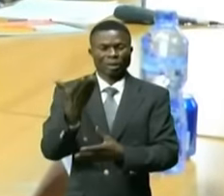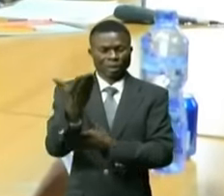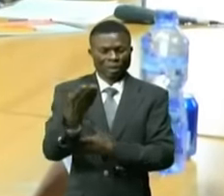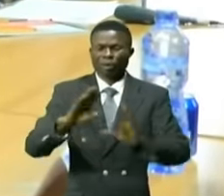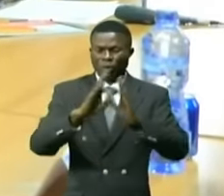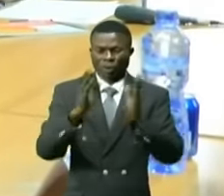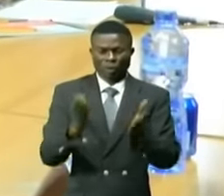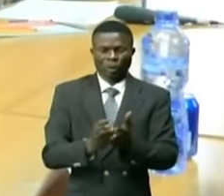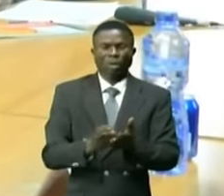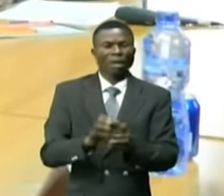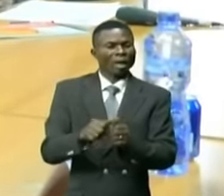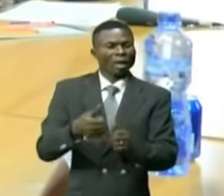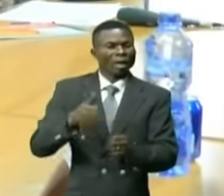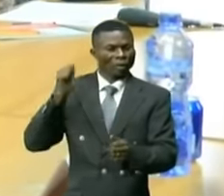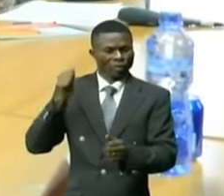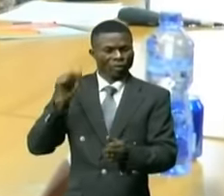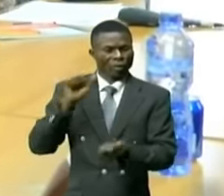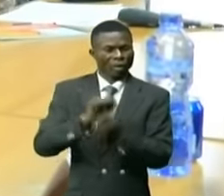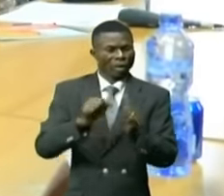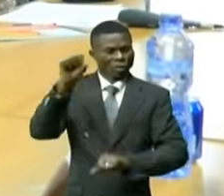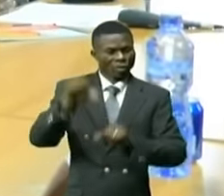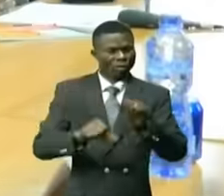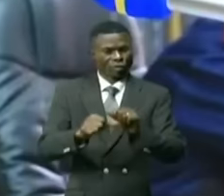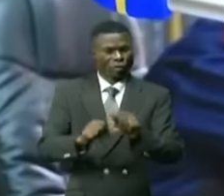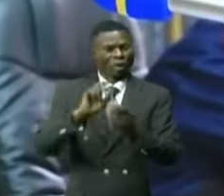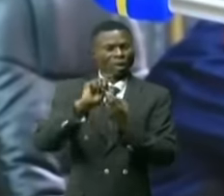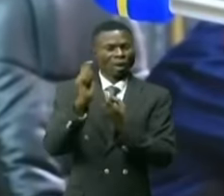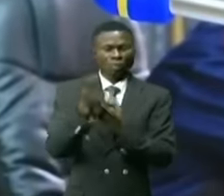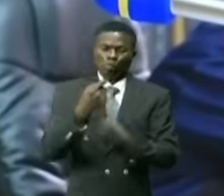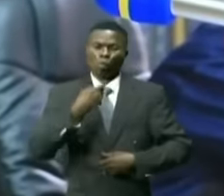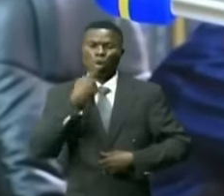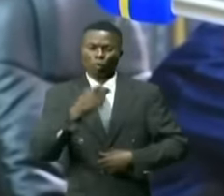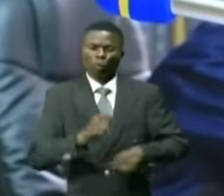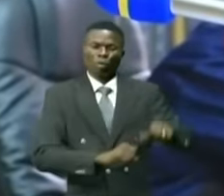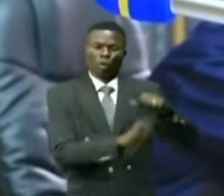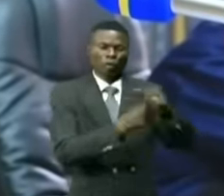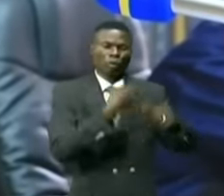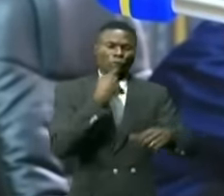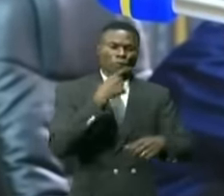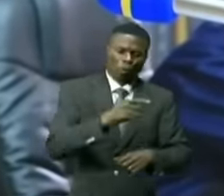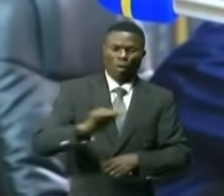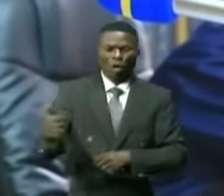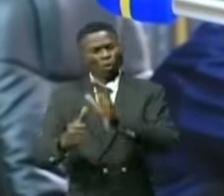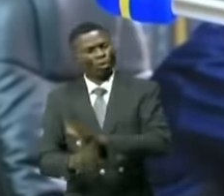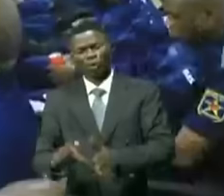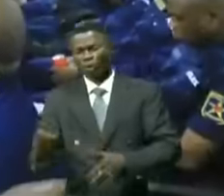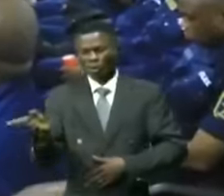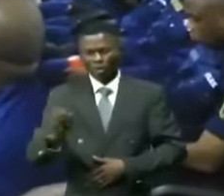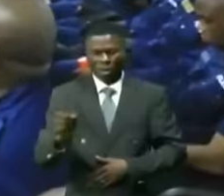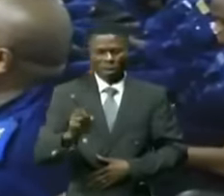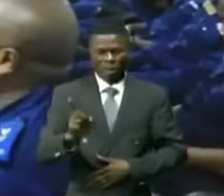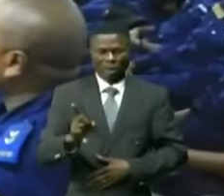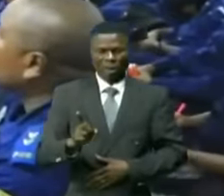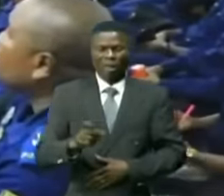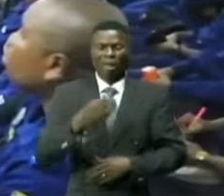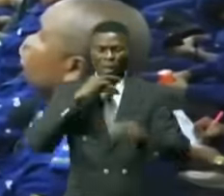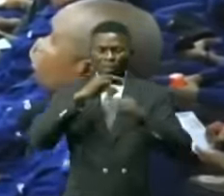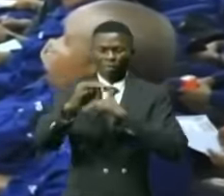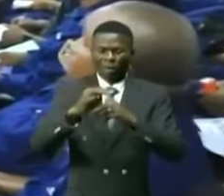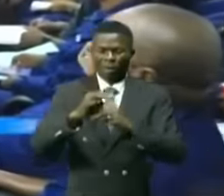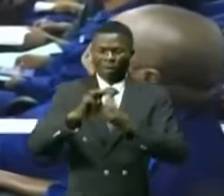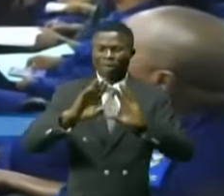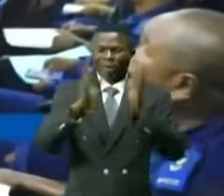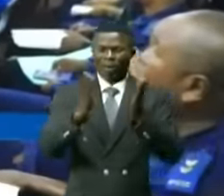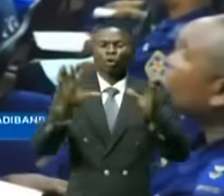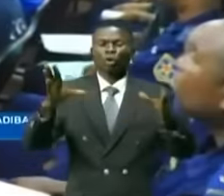policiers, le népotisme, le tribalisme et le favoritisme, a-t-il martelé un message capté 5